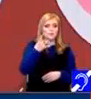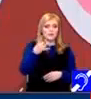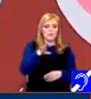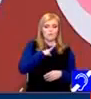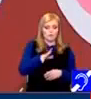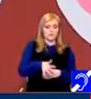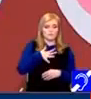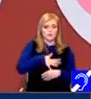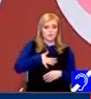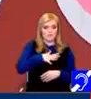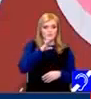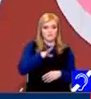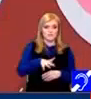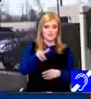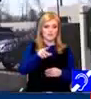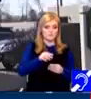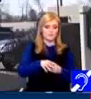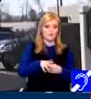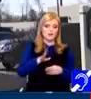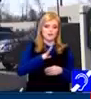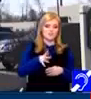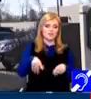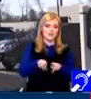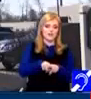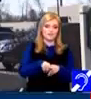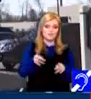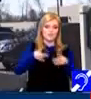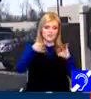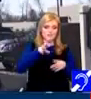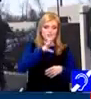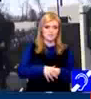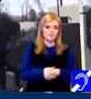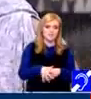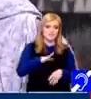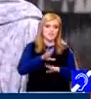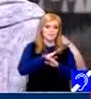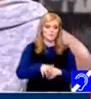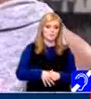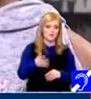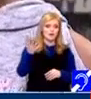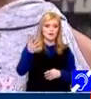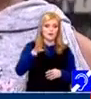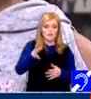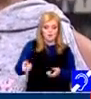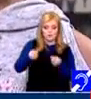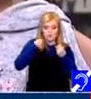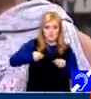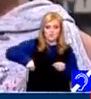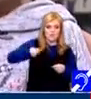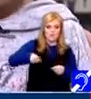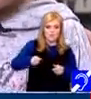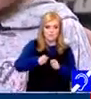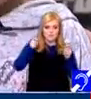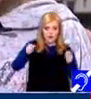micuțul cățel, dar și problemele genetice ale acestei rase, bulldog francez, s-au dovedit prea mult pentru Coquito. She took him out and opened the thing and